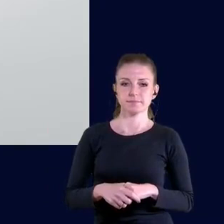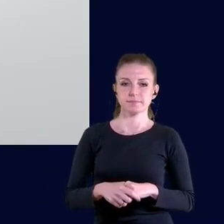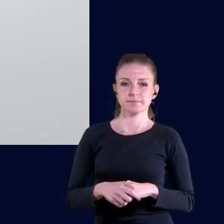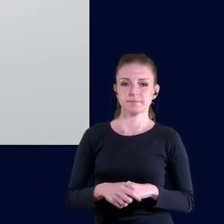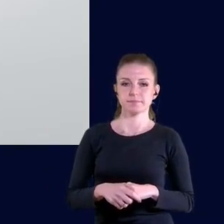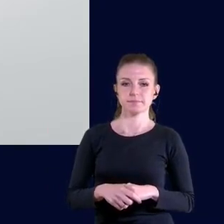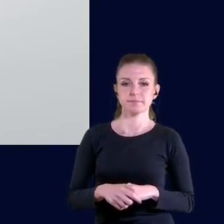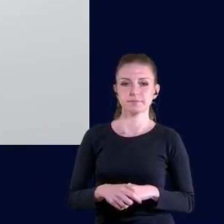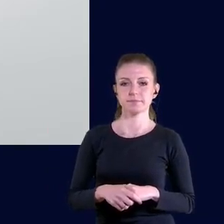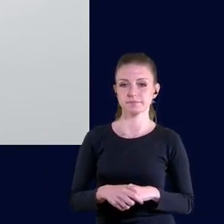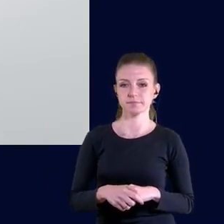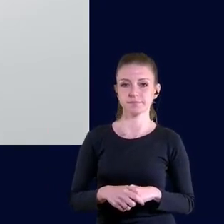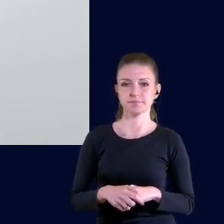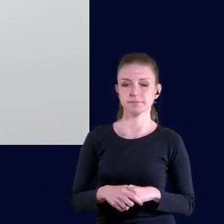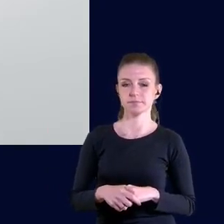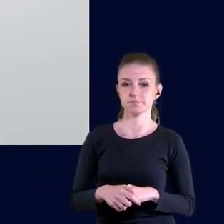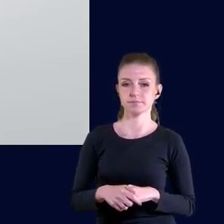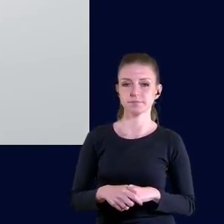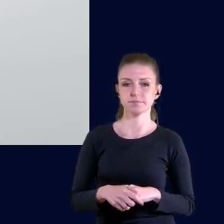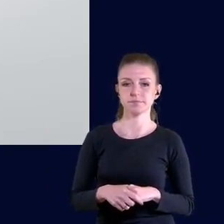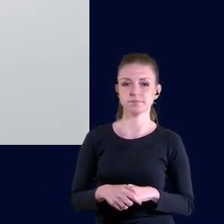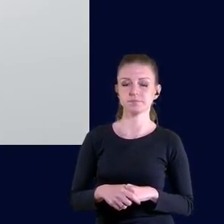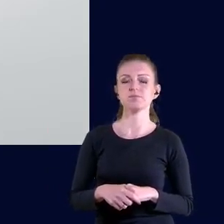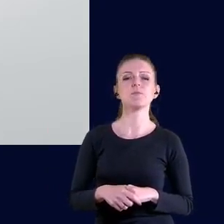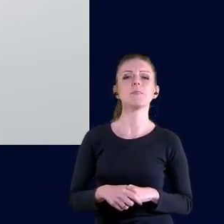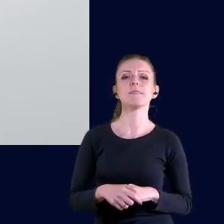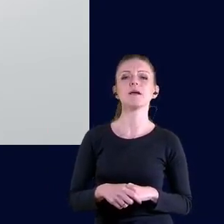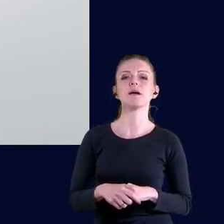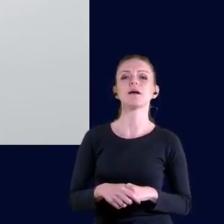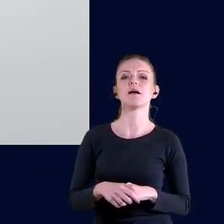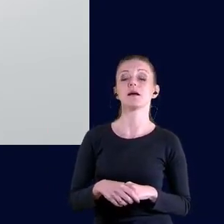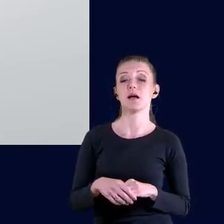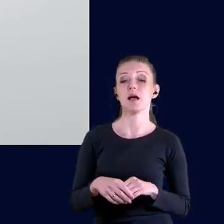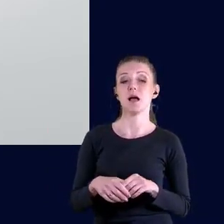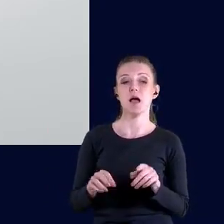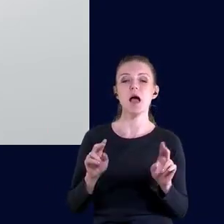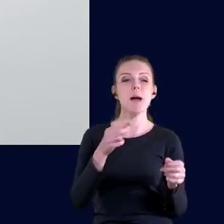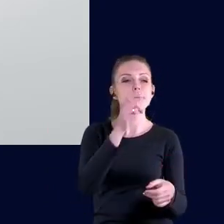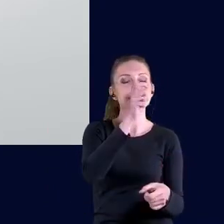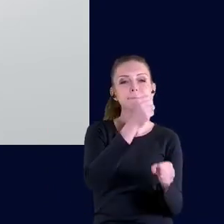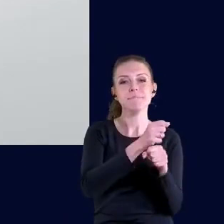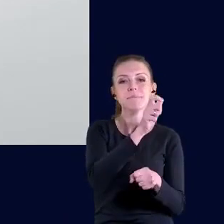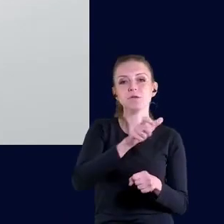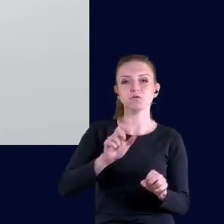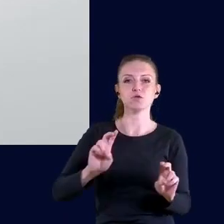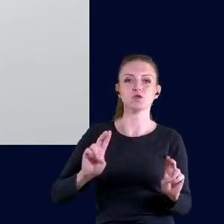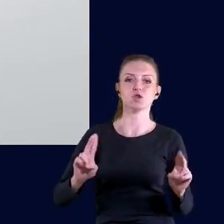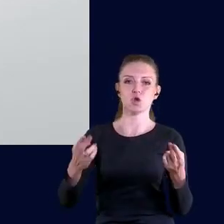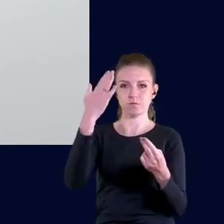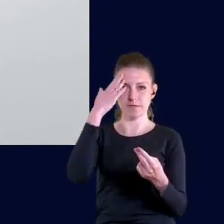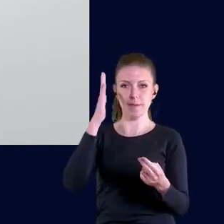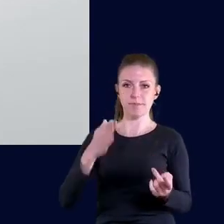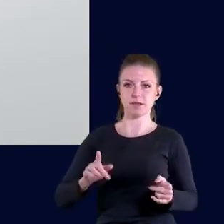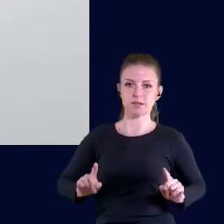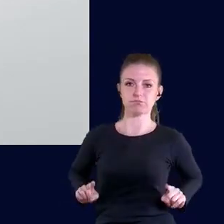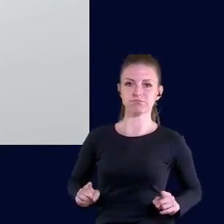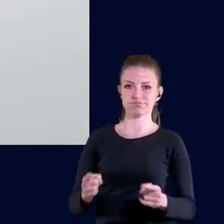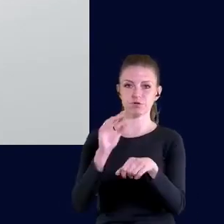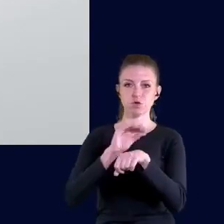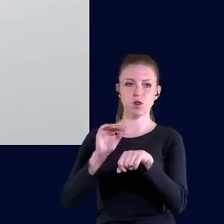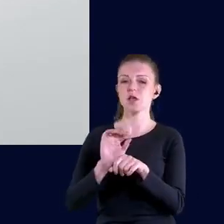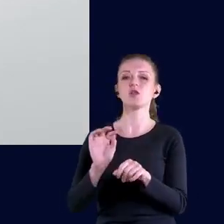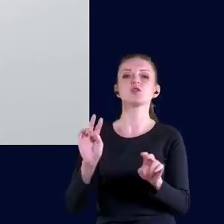jak informacje o szkoleniu docierają do pracowników jest oczywiście droga